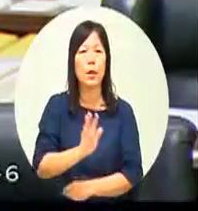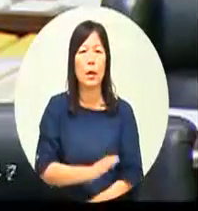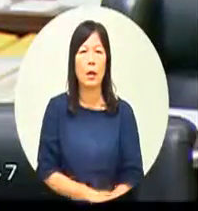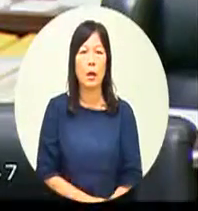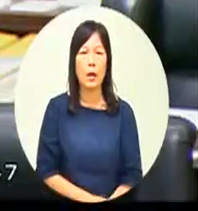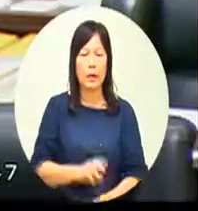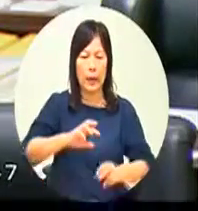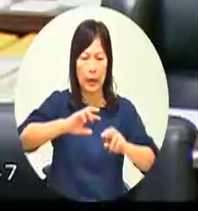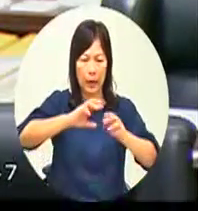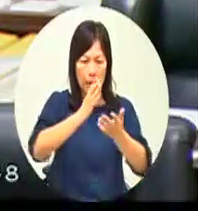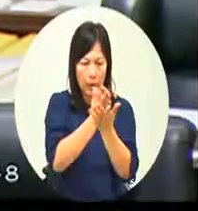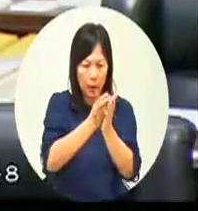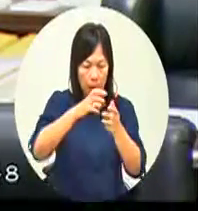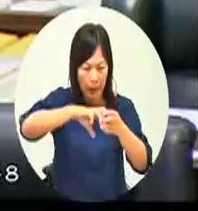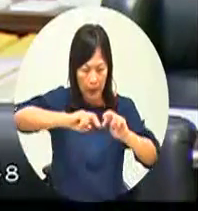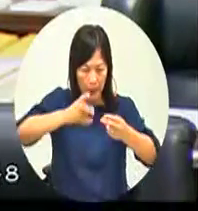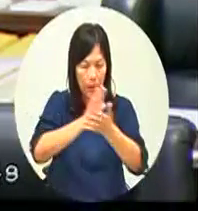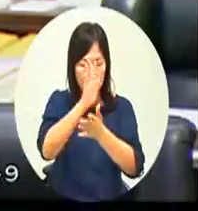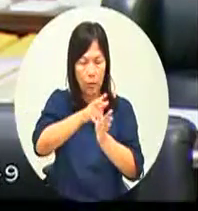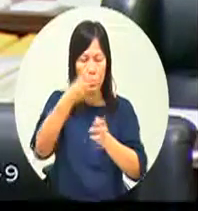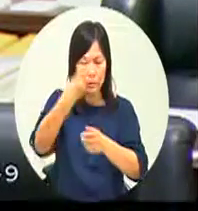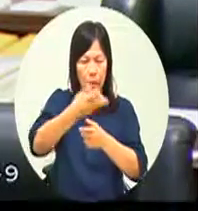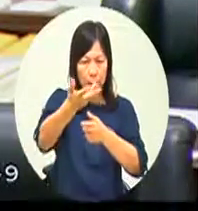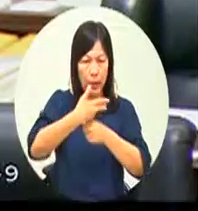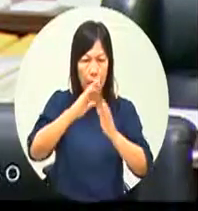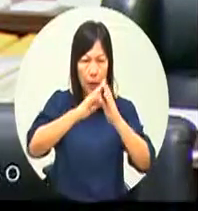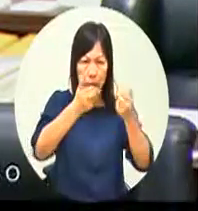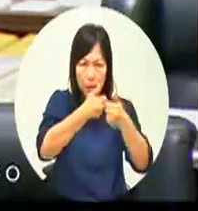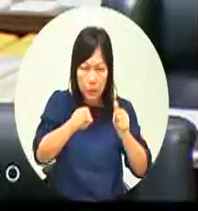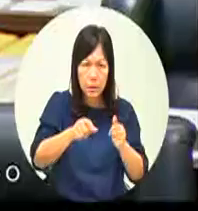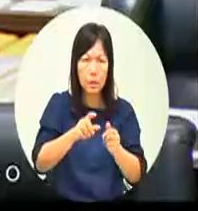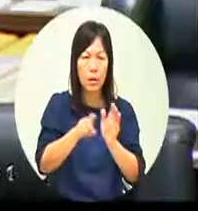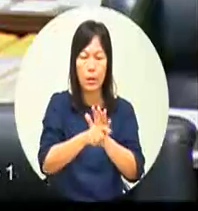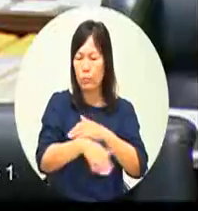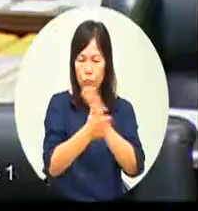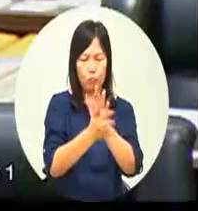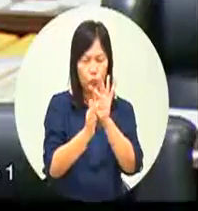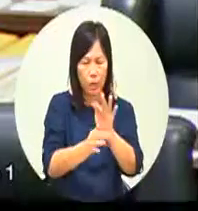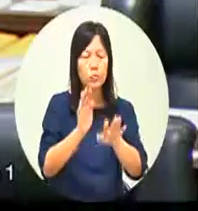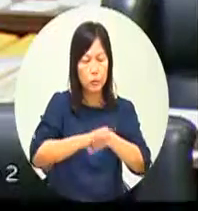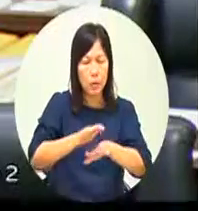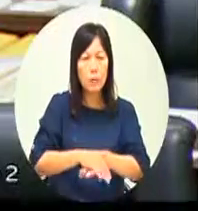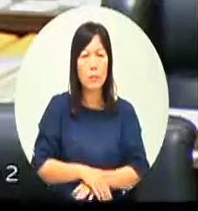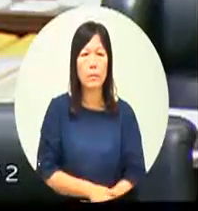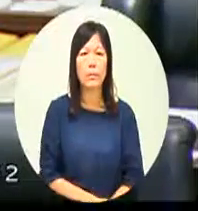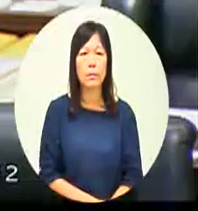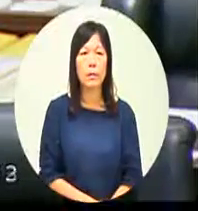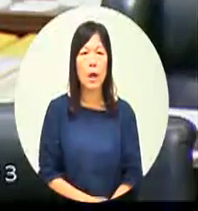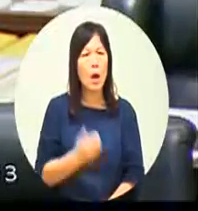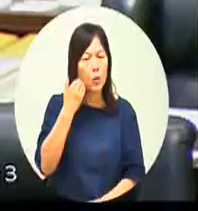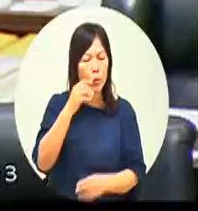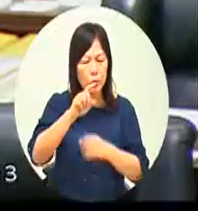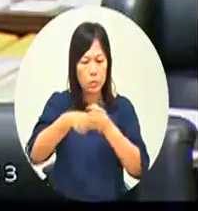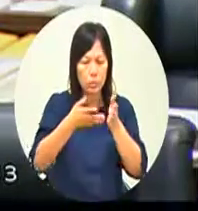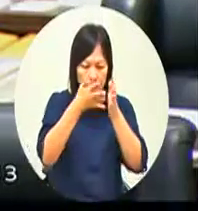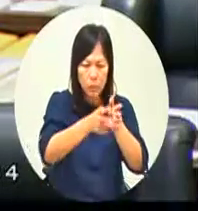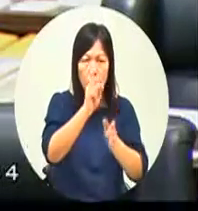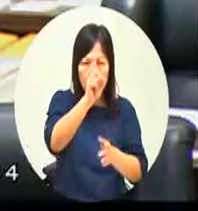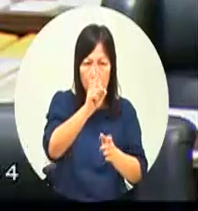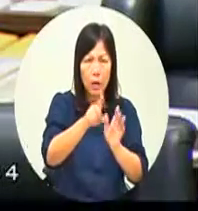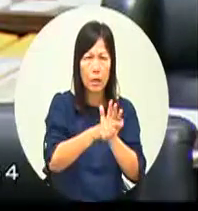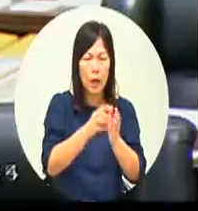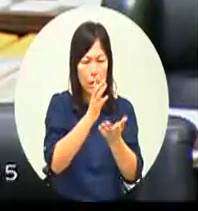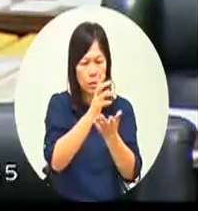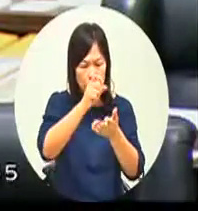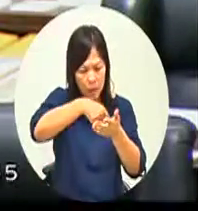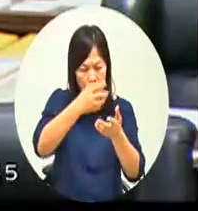先改过以后再送进来议会里面，这样子会比较完善一点。那不然你现在只讲这个部分，其实文的内容写